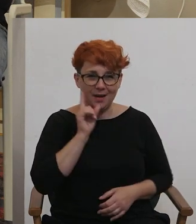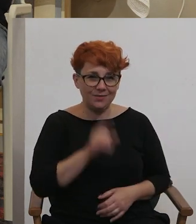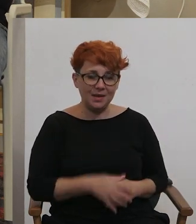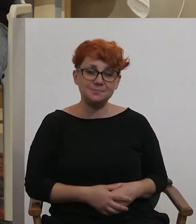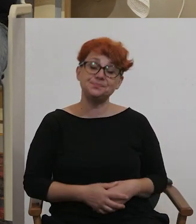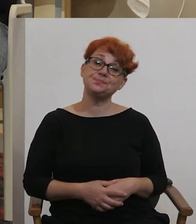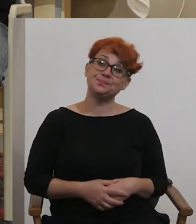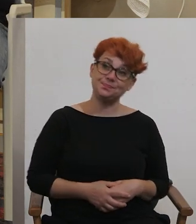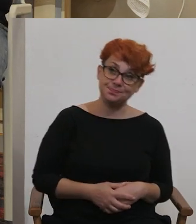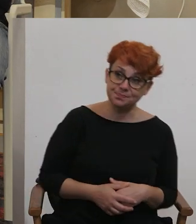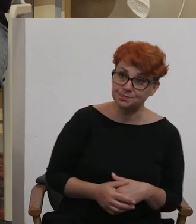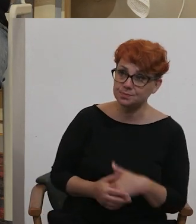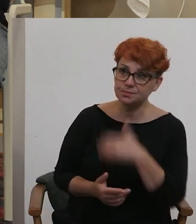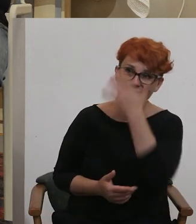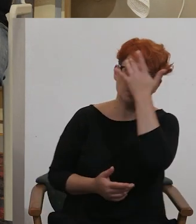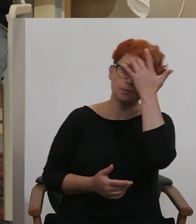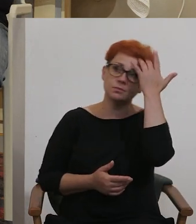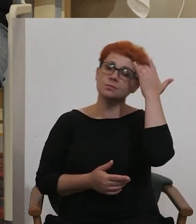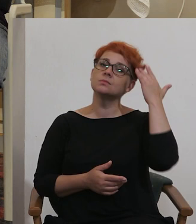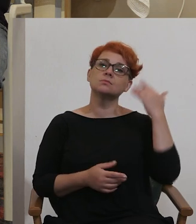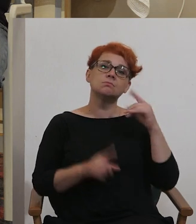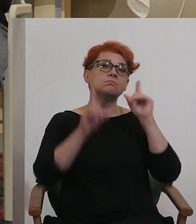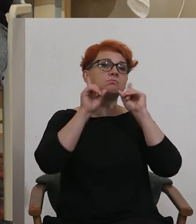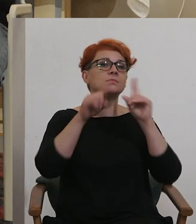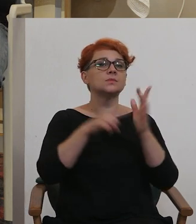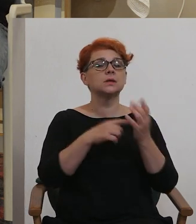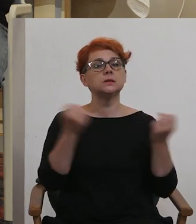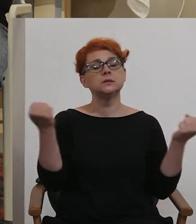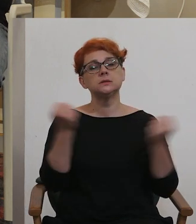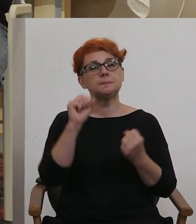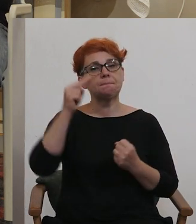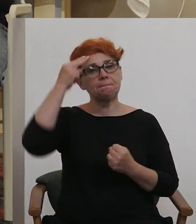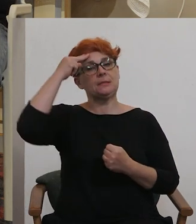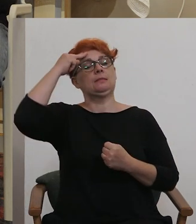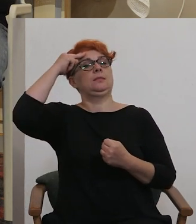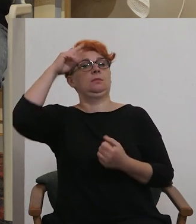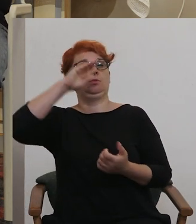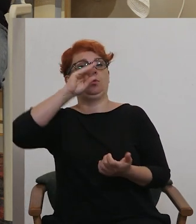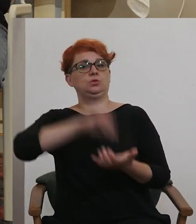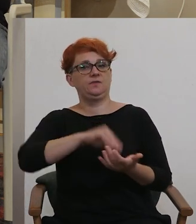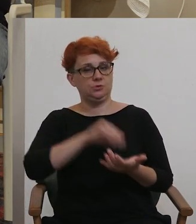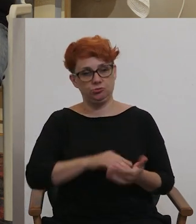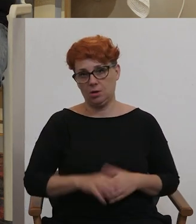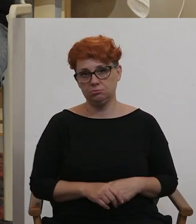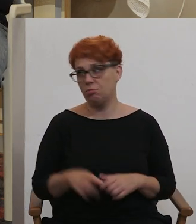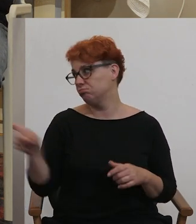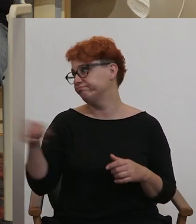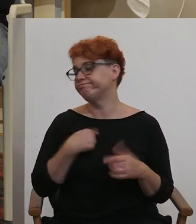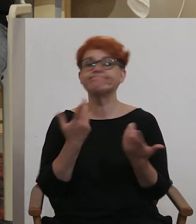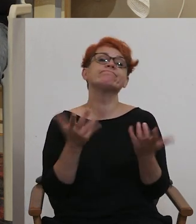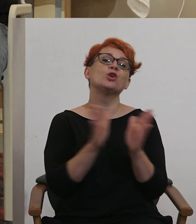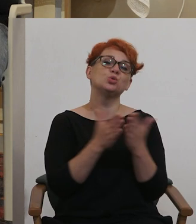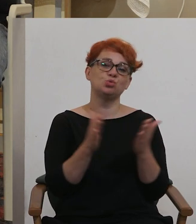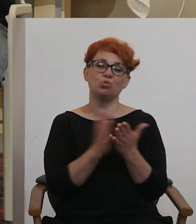były bardzo, bardzo traumatyczne przeżycia. Ta książka to właściwie zbiór traum, można powiedzieć.